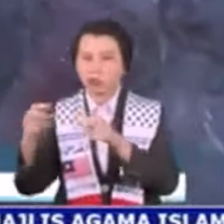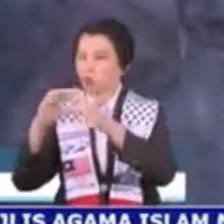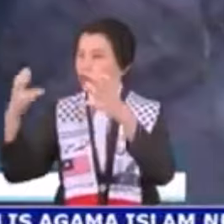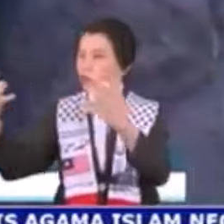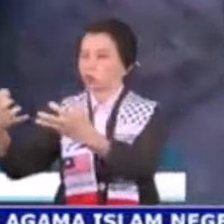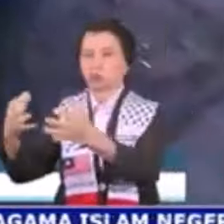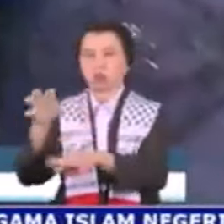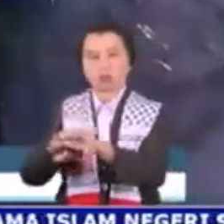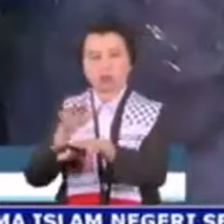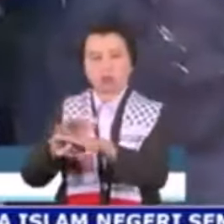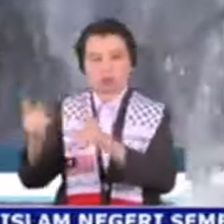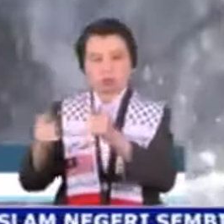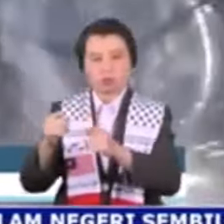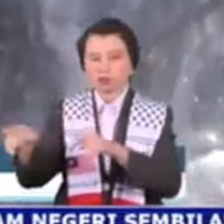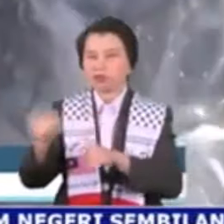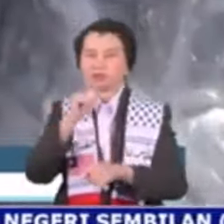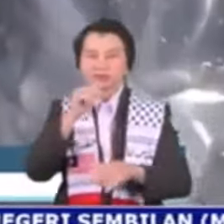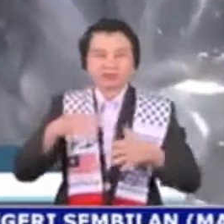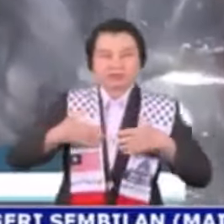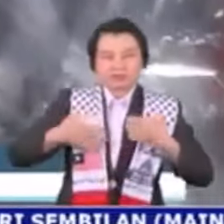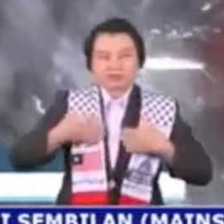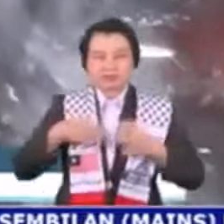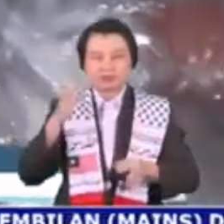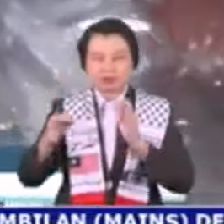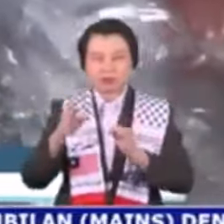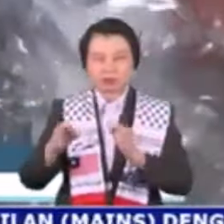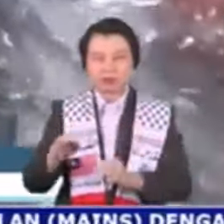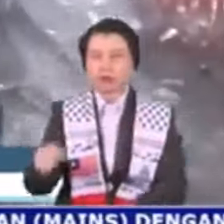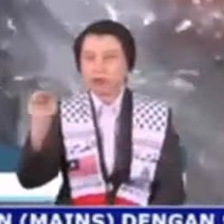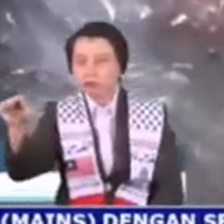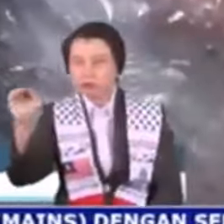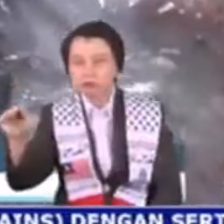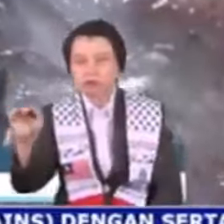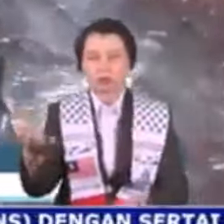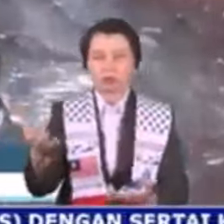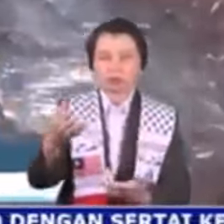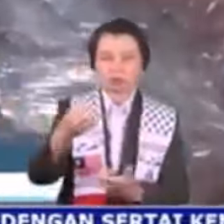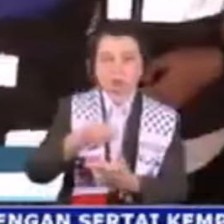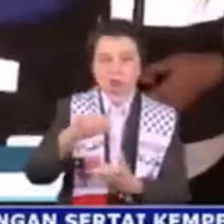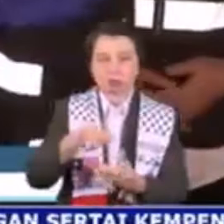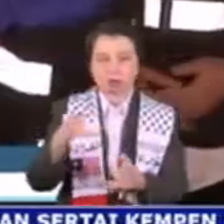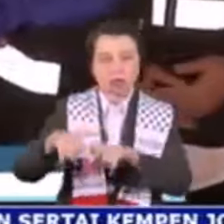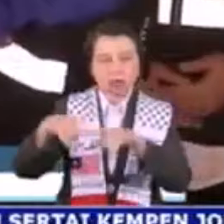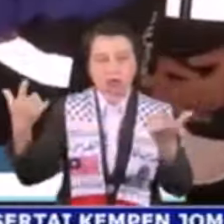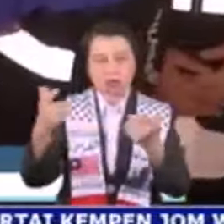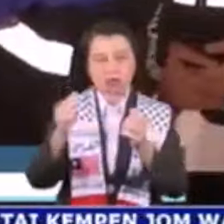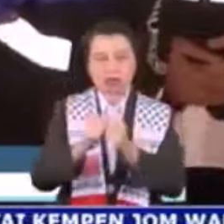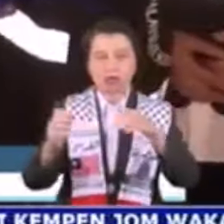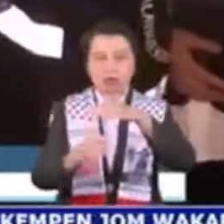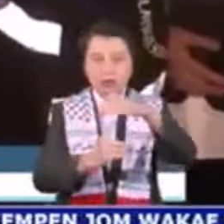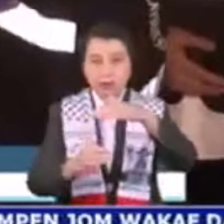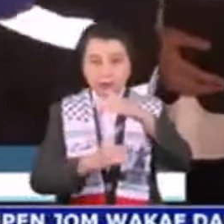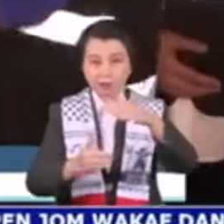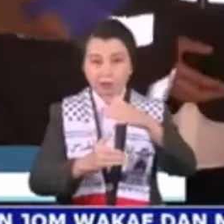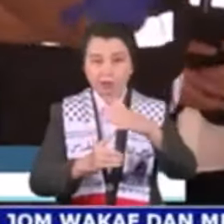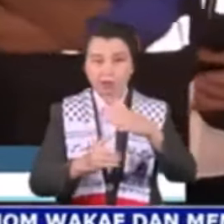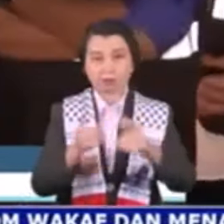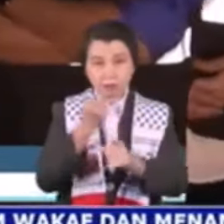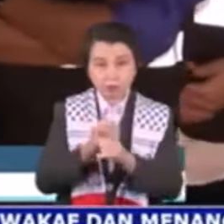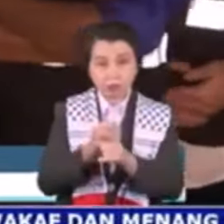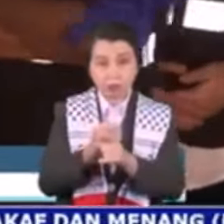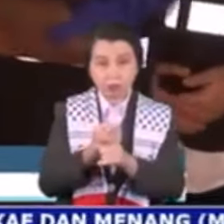ramai itu, mereka tentu tidak senang kalau kita memberi teguran atau rayuan yang berbeda dengan dasar negara